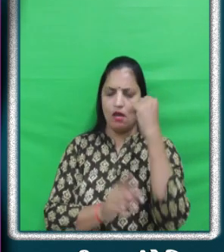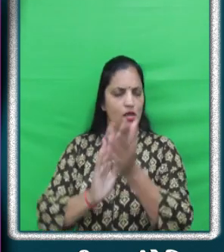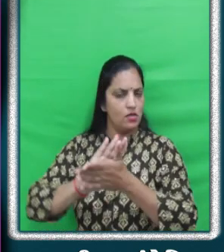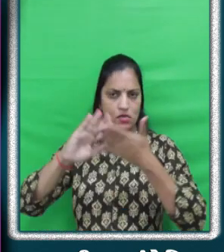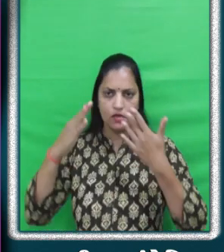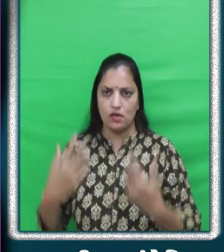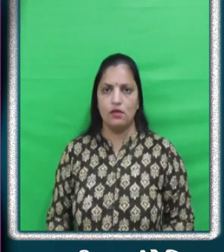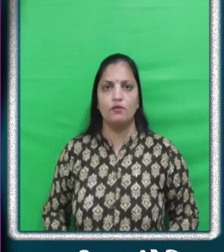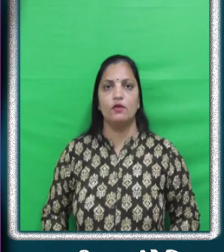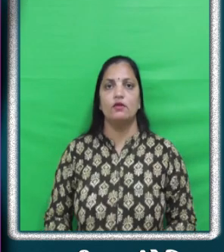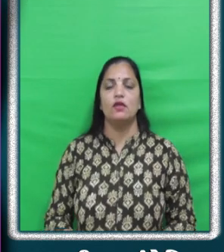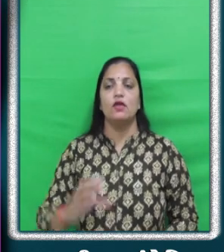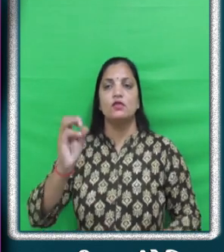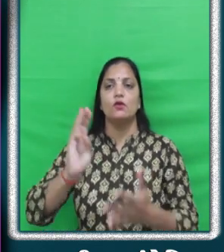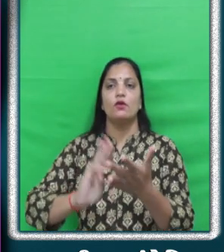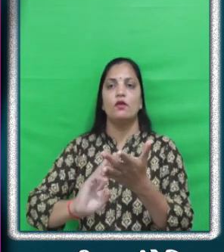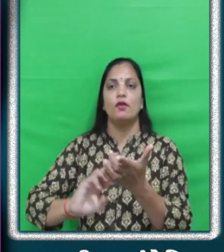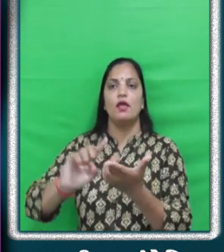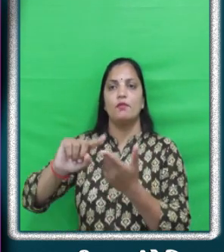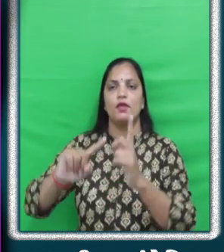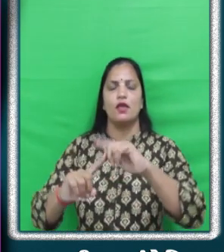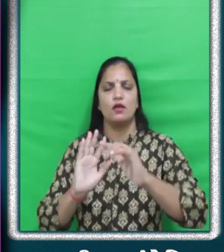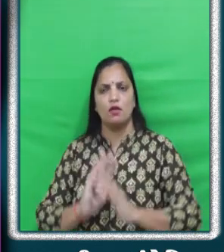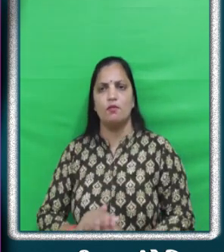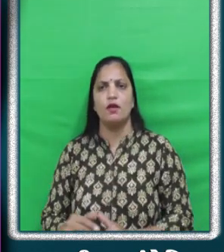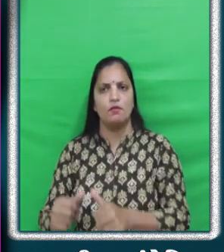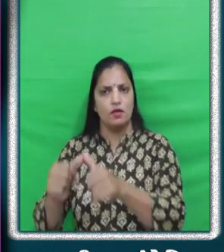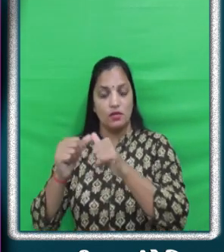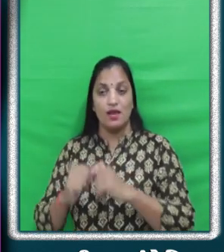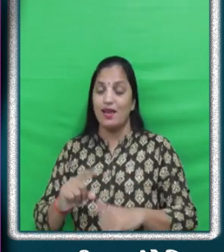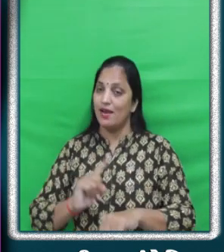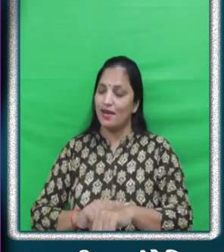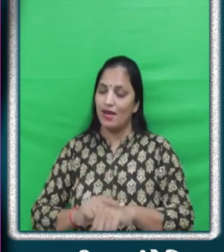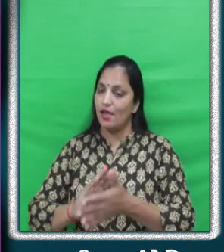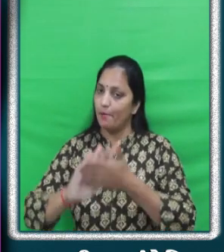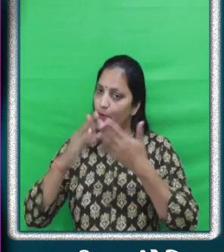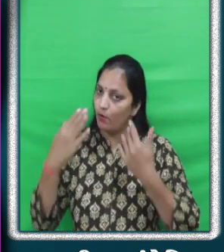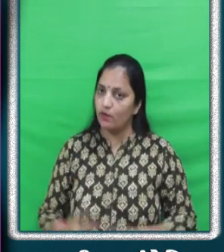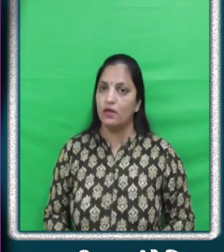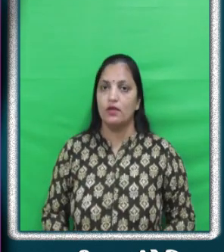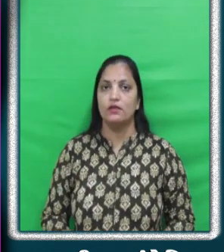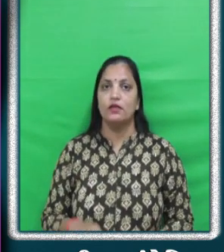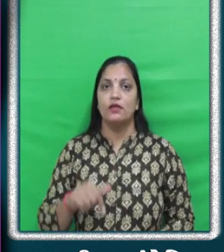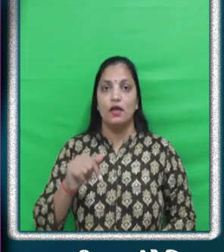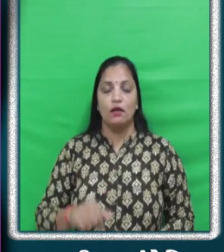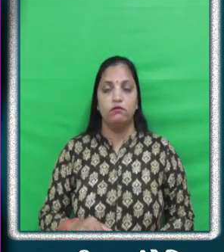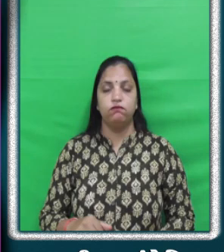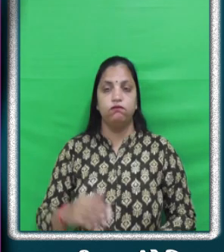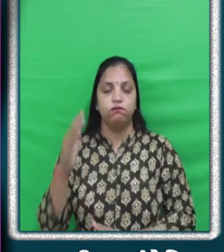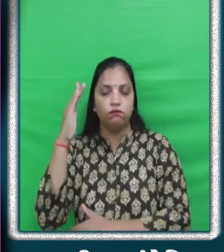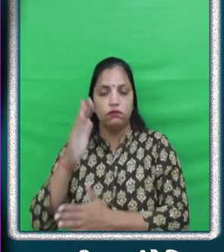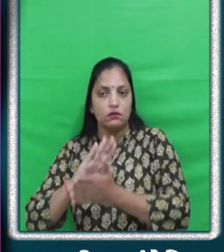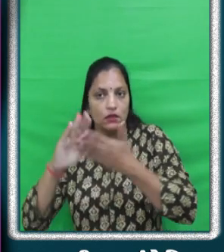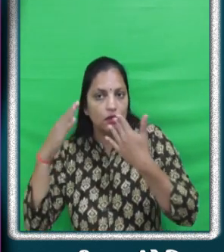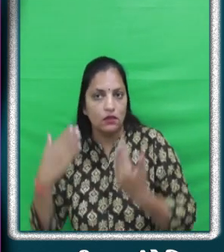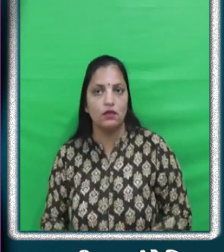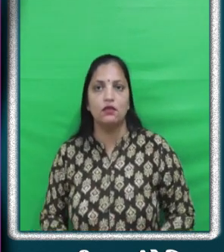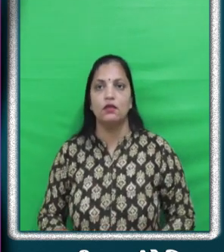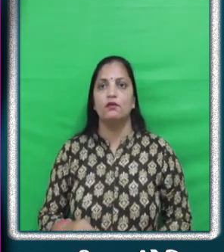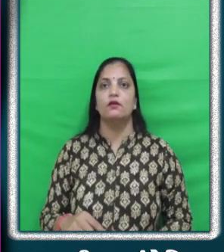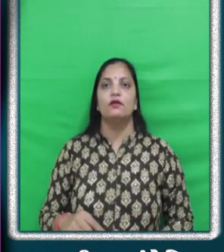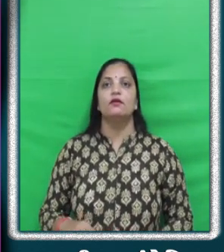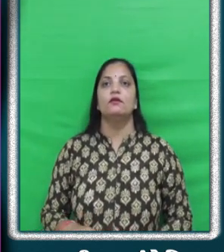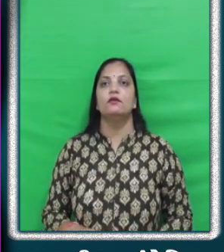મેં કીધું હતું કે તમારે કમેન્ટમાં જણાવવાનું છે. આપણો સમય થઈ ગયો હતો તેથી આપણે અહીંથી સેશન પૂરું કર્યું હતું.